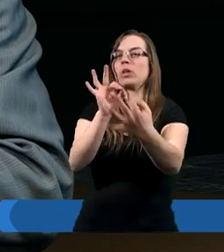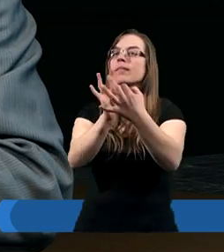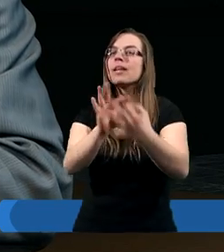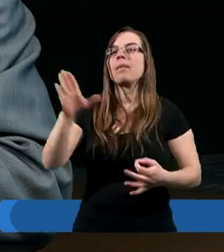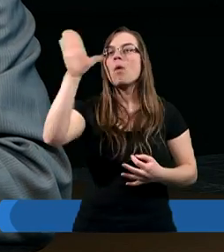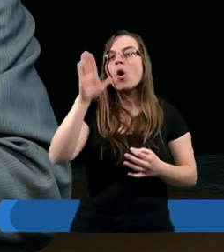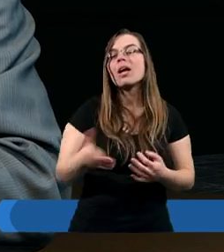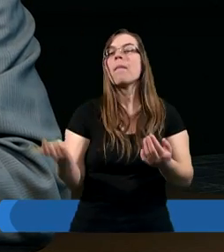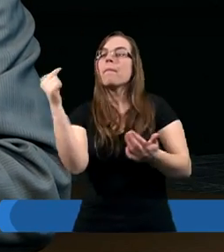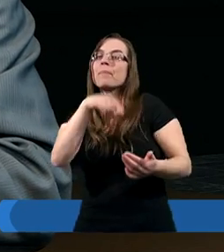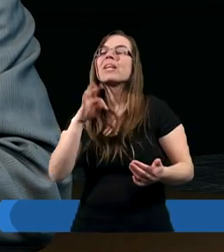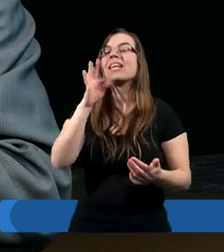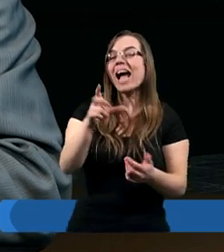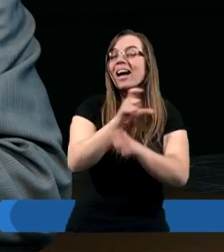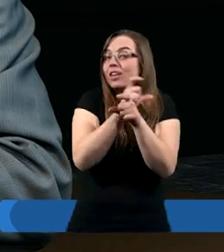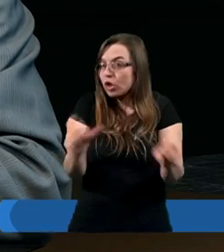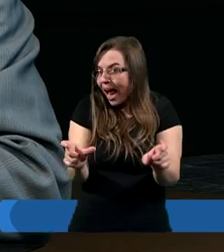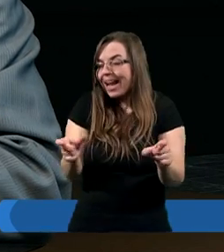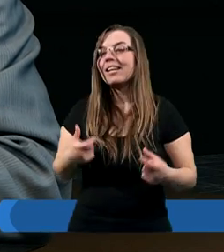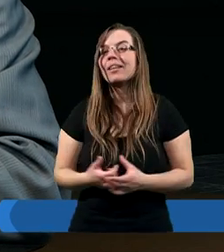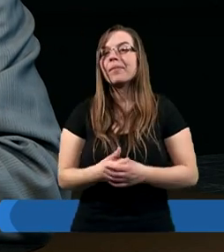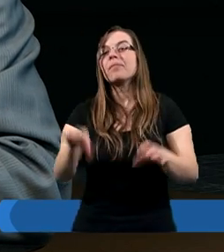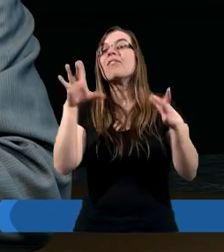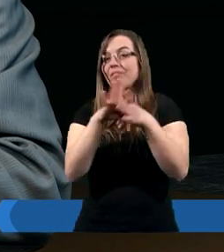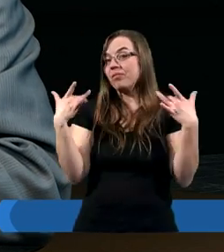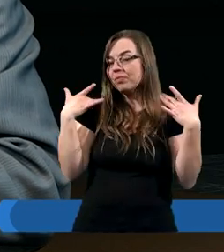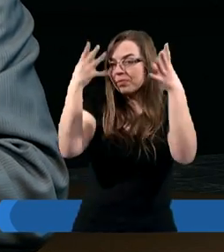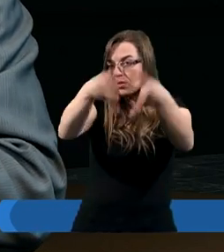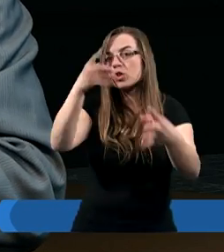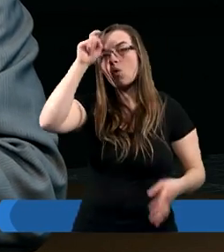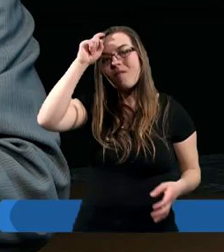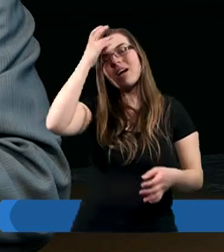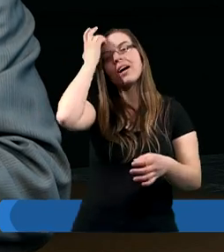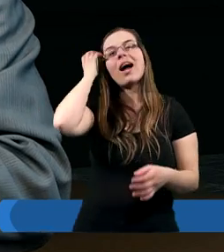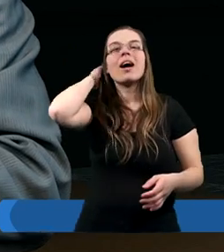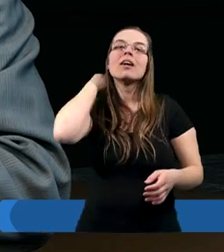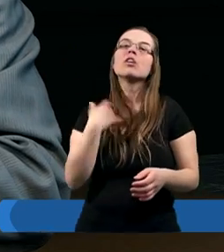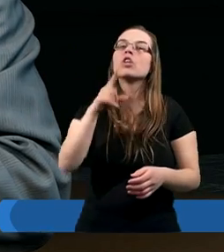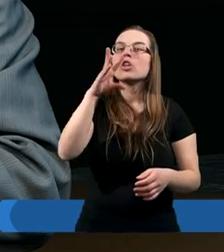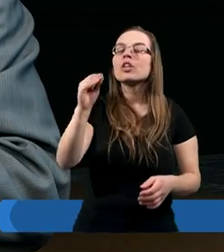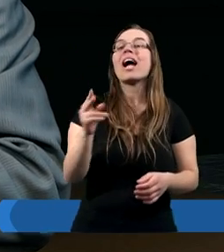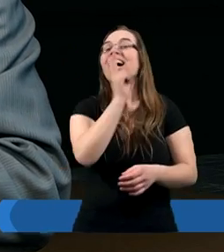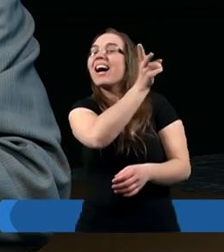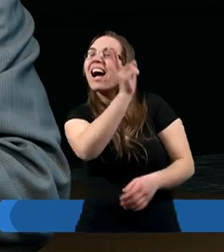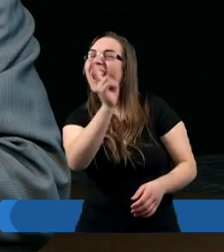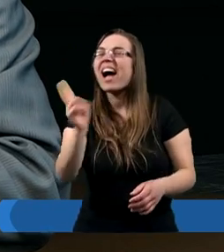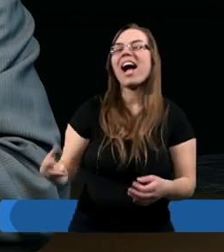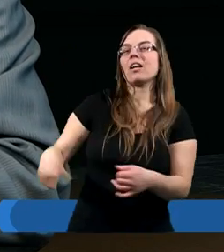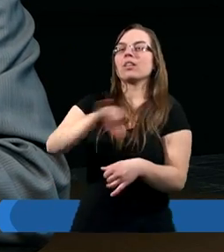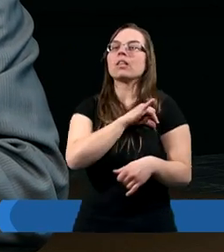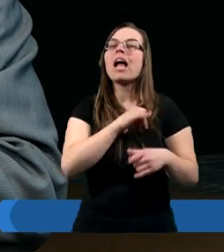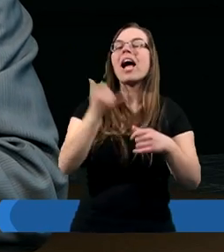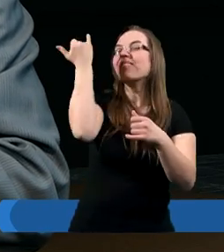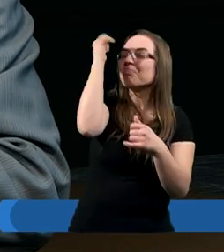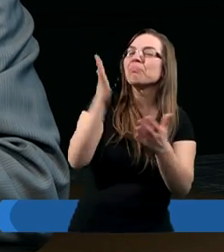Bogiem przychodzi taki czas w życiu człowieka, ten duchowy, że każdy grzech popełniony